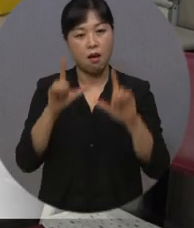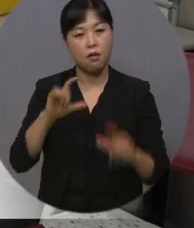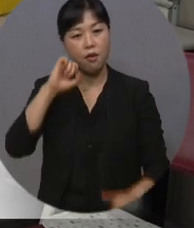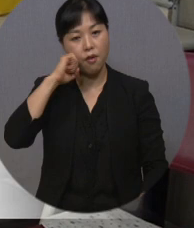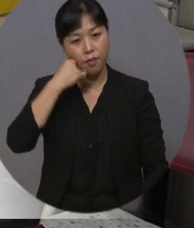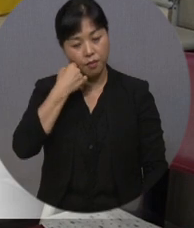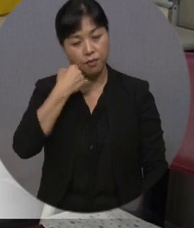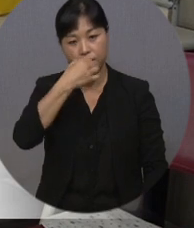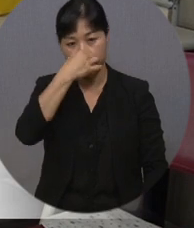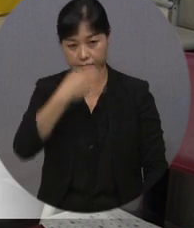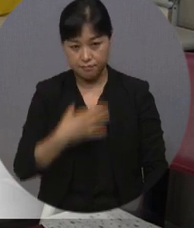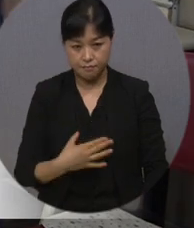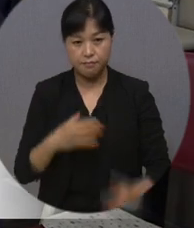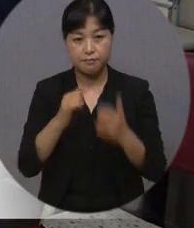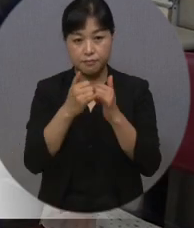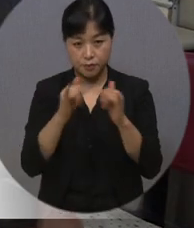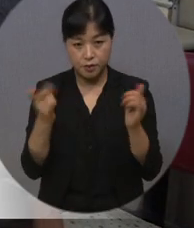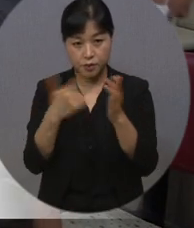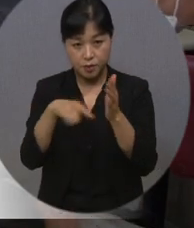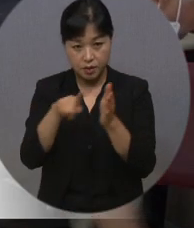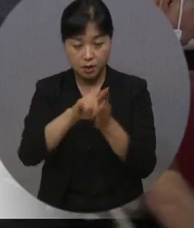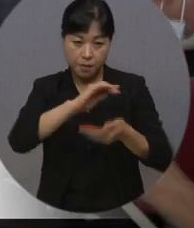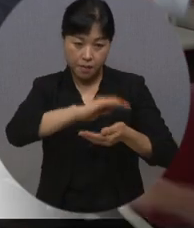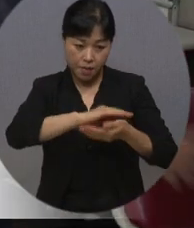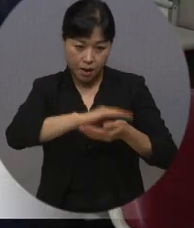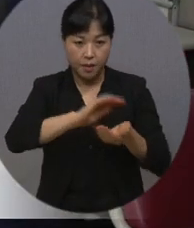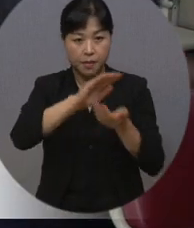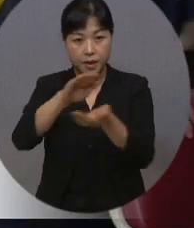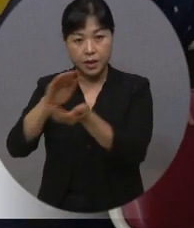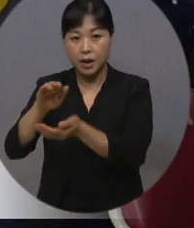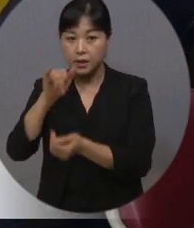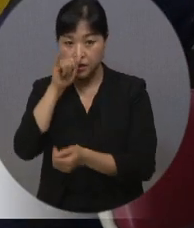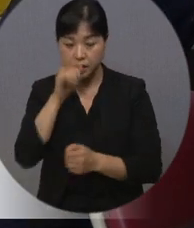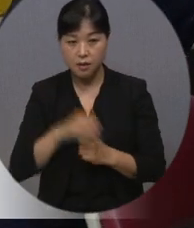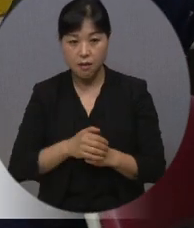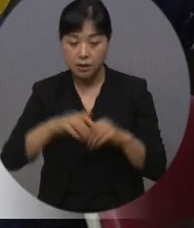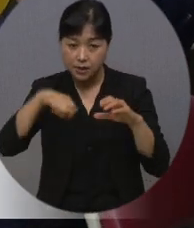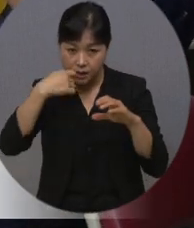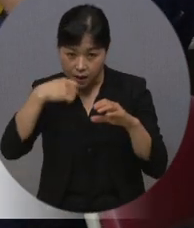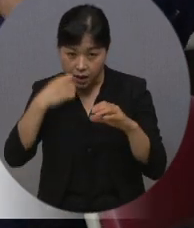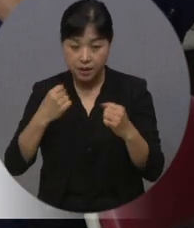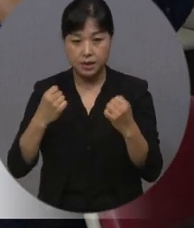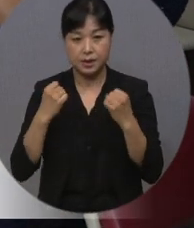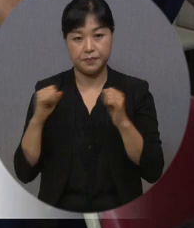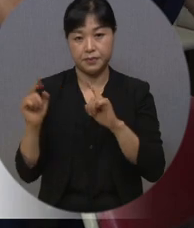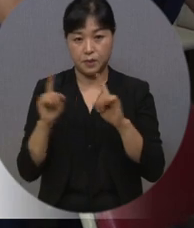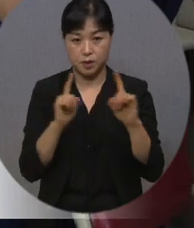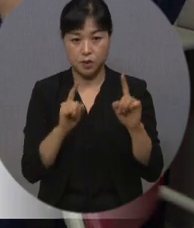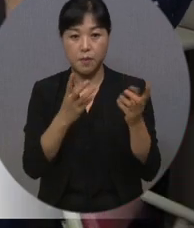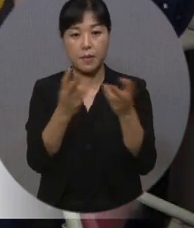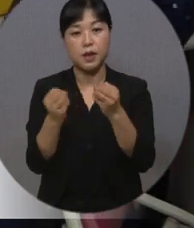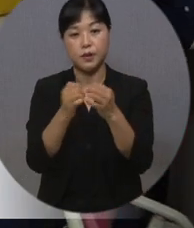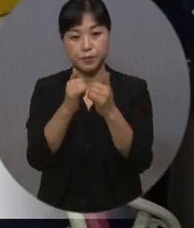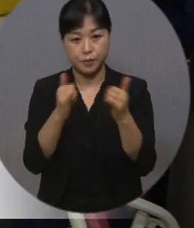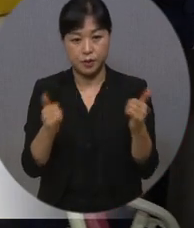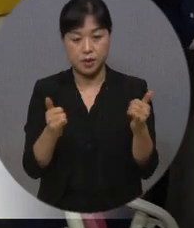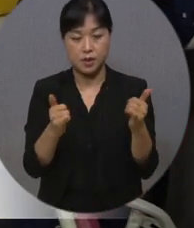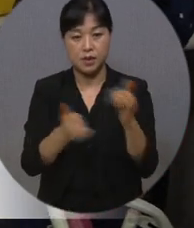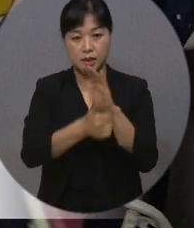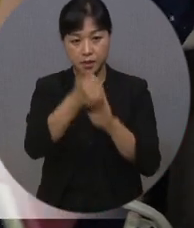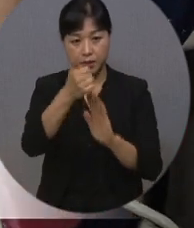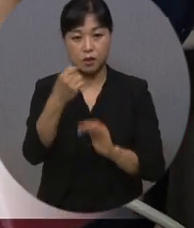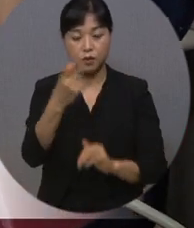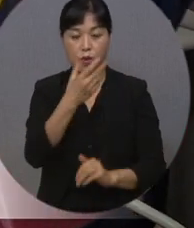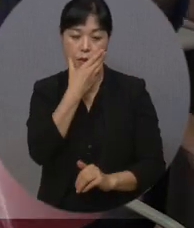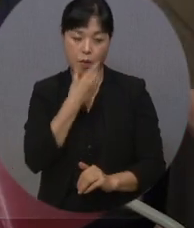만들어서 배달하고 있는데요. 이 식사를 하시면서 힘내시고 많은 분들이 더 많은 그 희망과